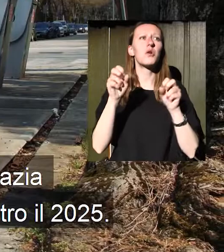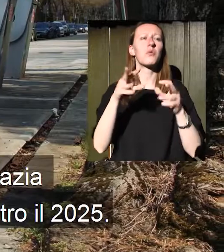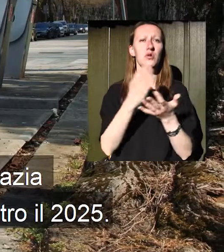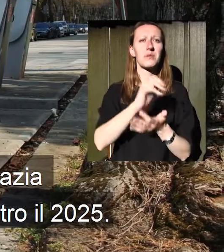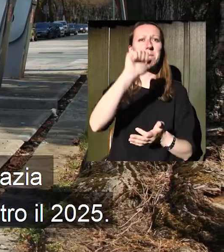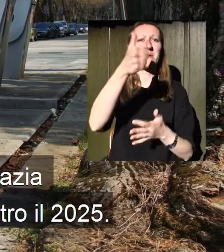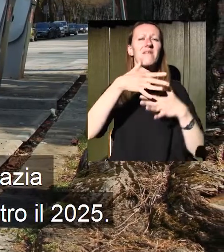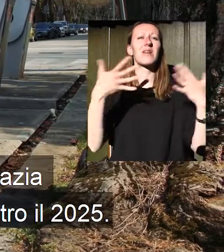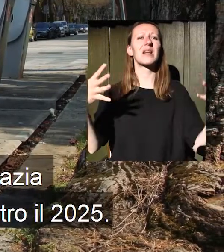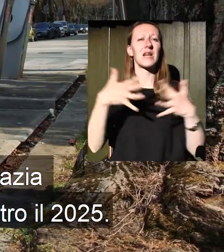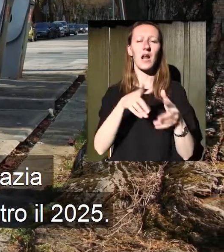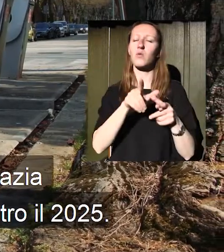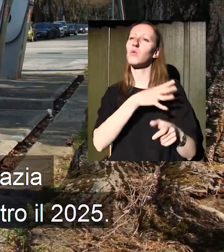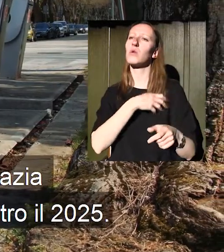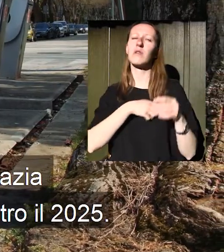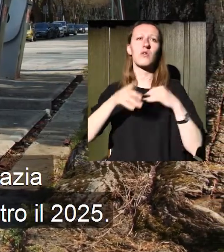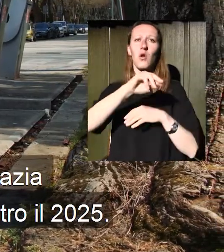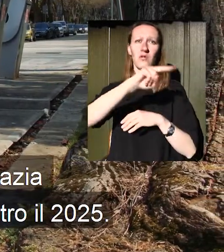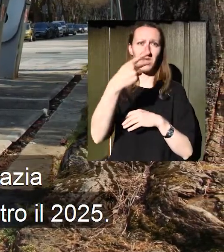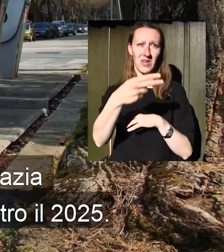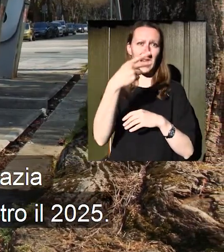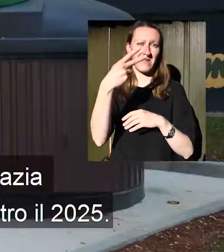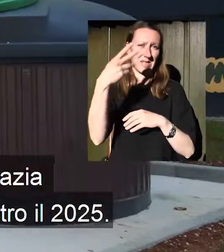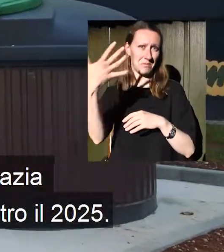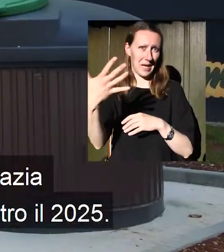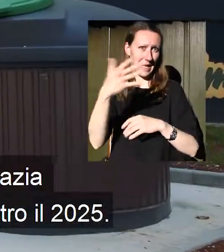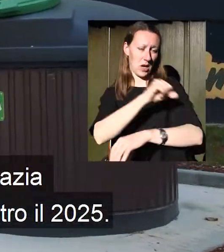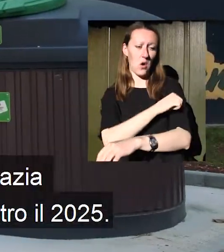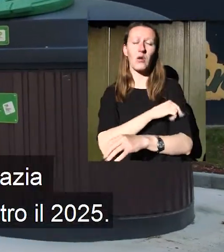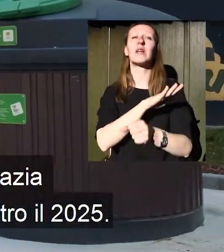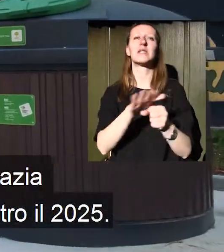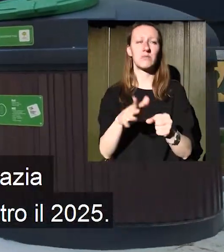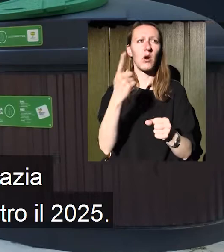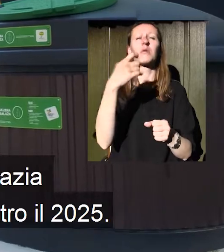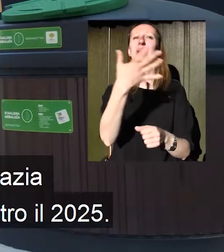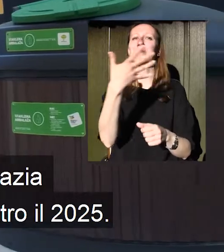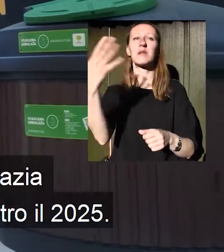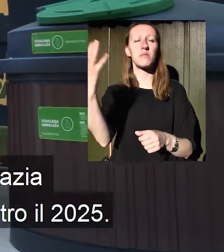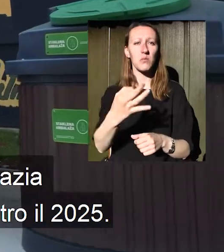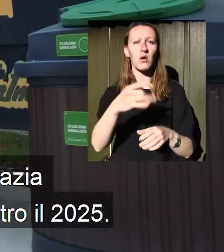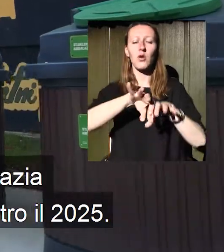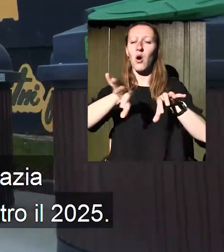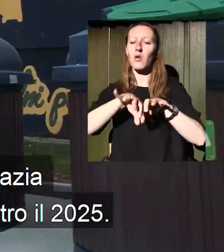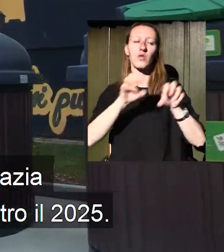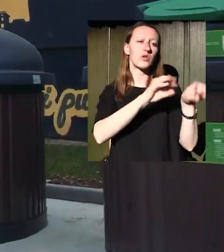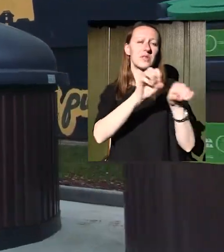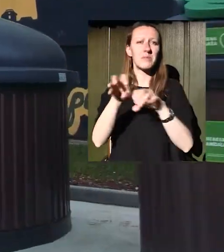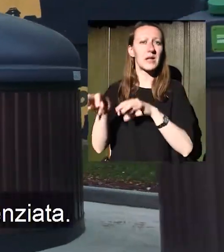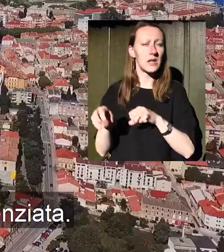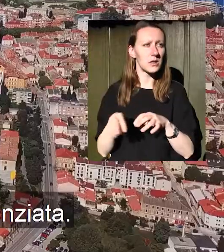prvi veliki grad u Hrvatskoj koji će do 2025. godine ispuniti cilj od 55% odvojenog prikupljenog